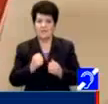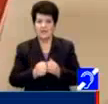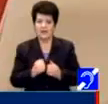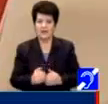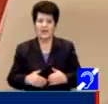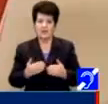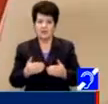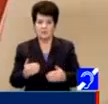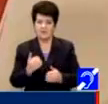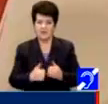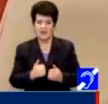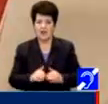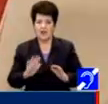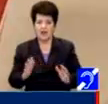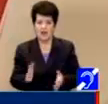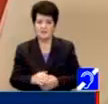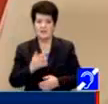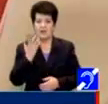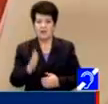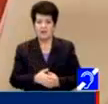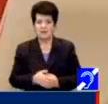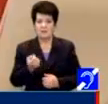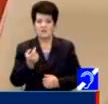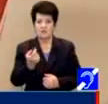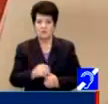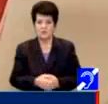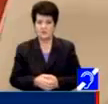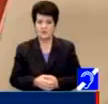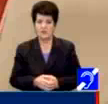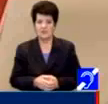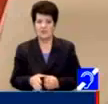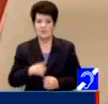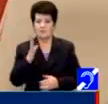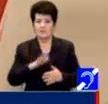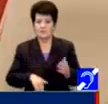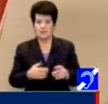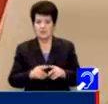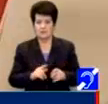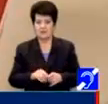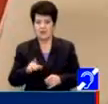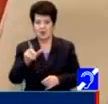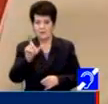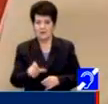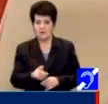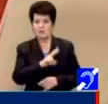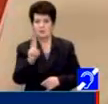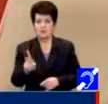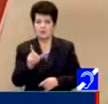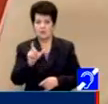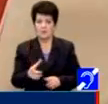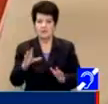etapă, pentru fiecare caz, când cel puțin în teorie a fost sancționată această persoană, cine sunt